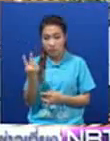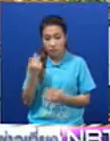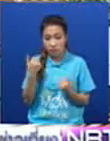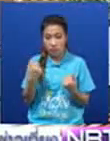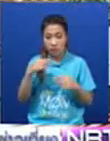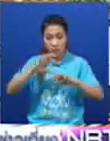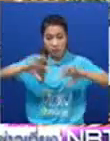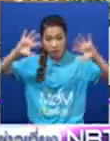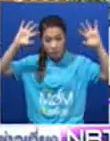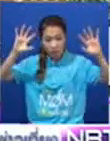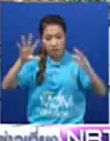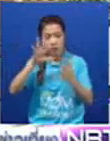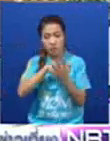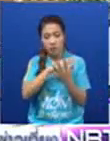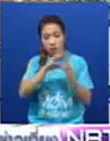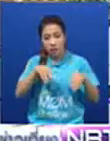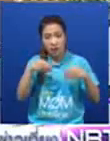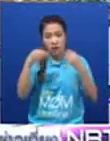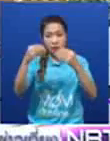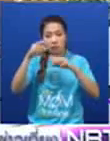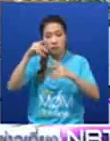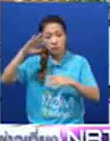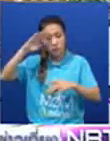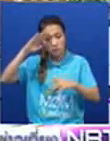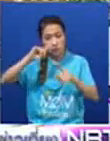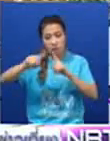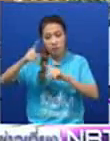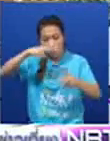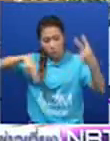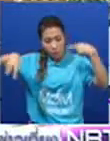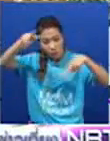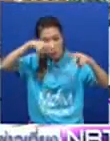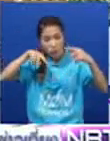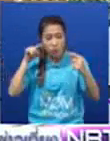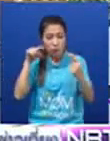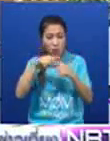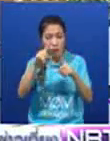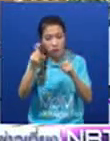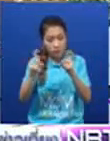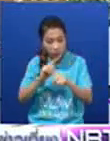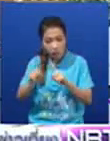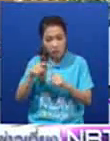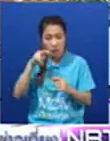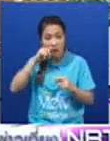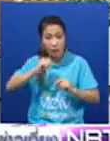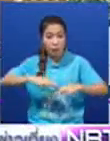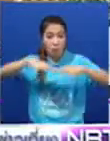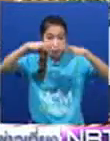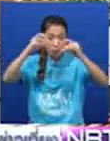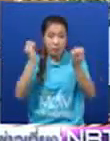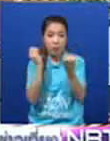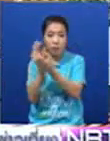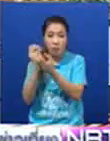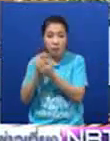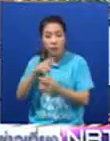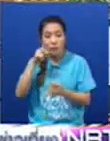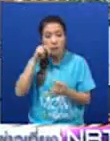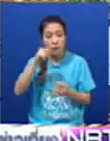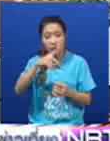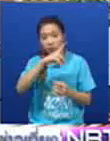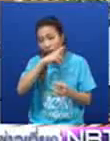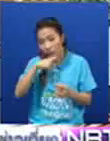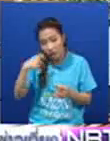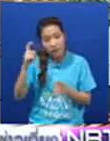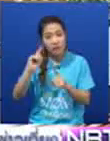ลได้มอบหมายให้กระทรวงมหาดไทยทำหน้าที่ในการสำรวจความเสียหายนะคะทั้งจากปัญหาน้ำท่วมที่เกิดขึ้นและปัญหาสถานการณ์ภัยแล้ง